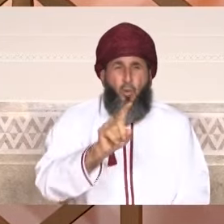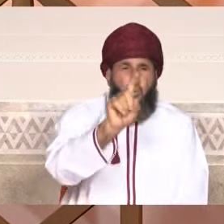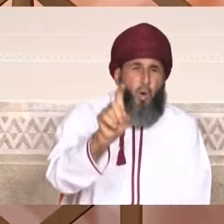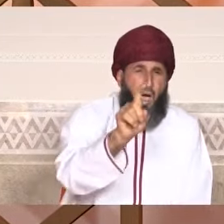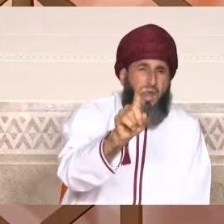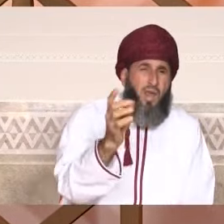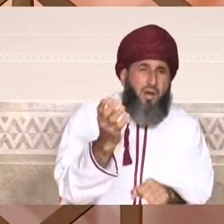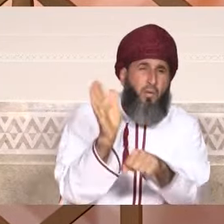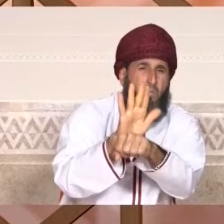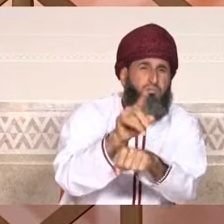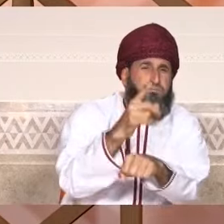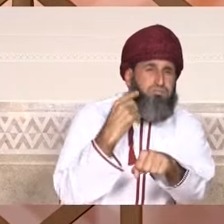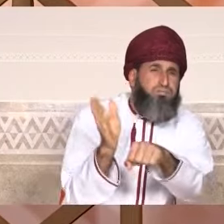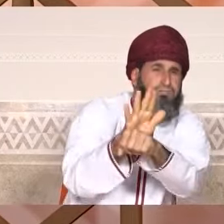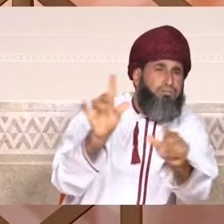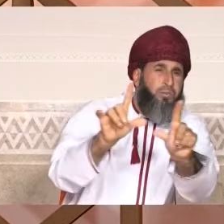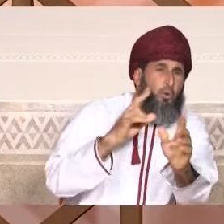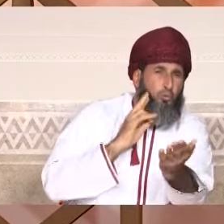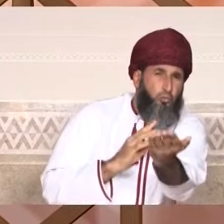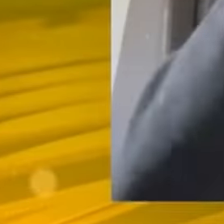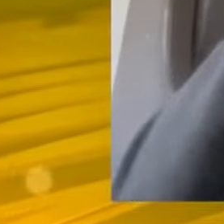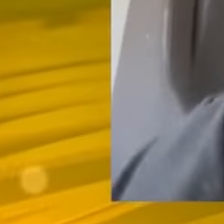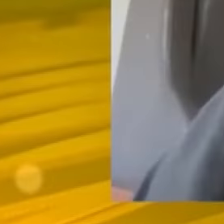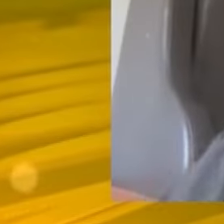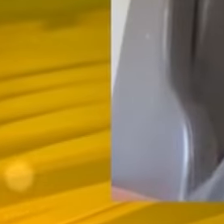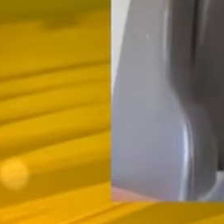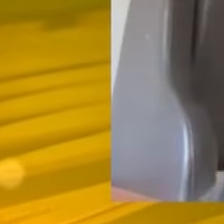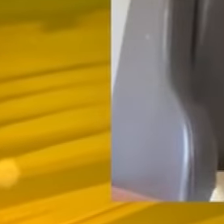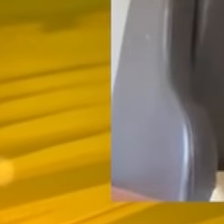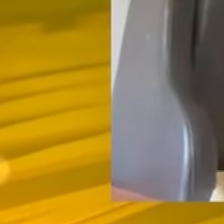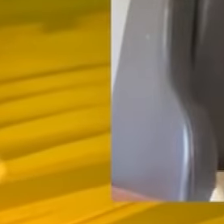أيضا نستعرضه على الشاشة الآن.